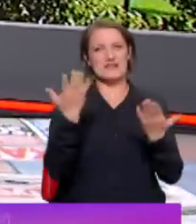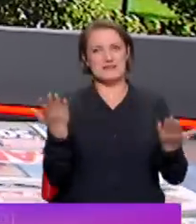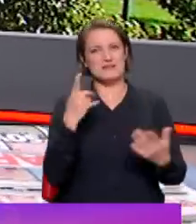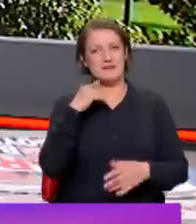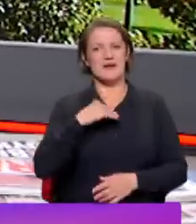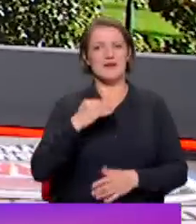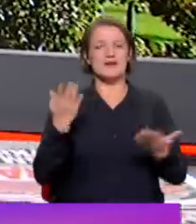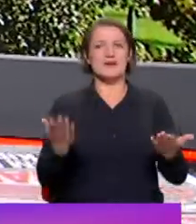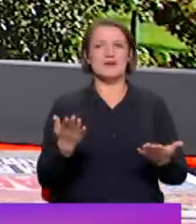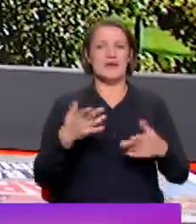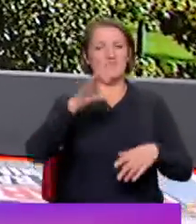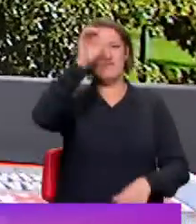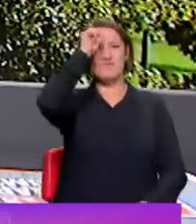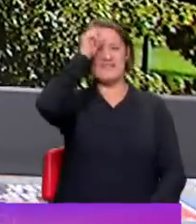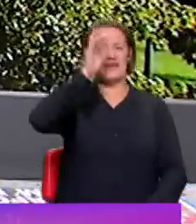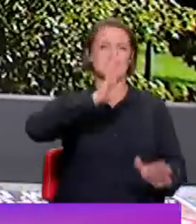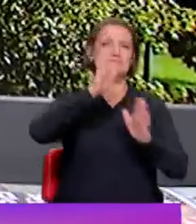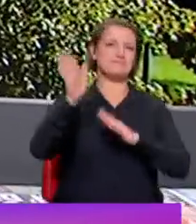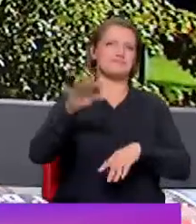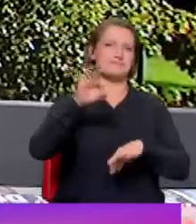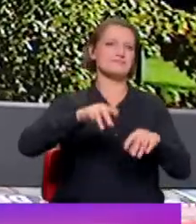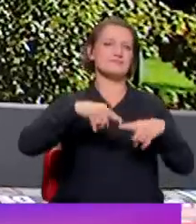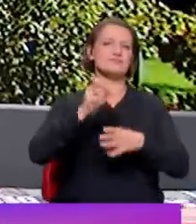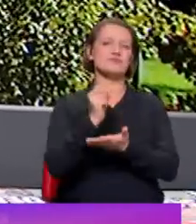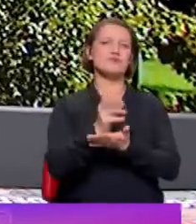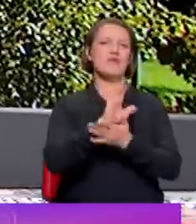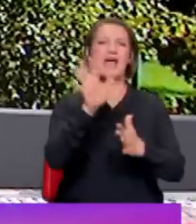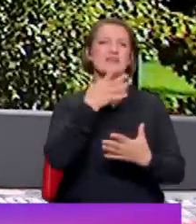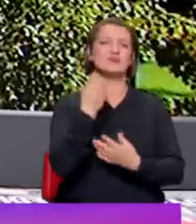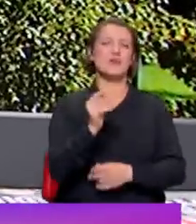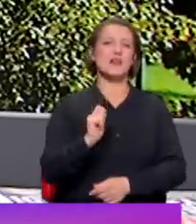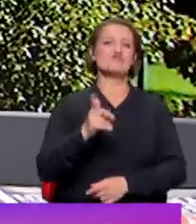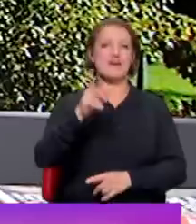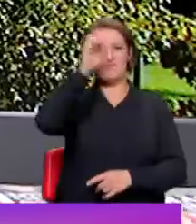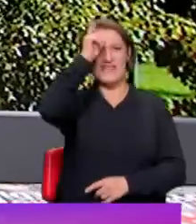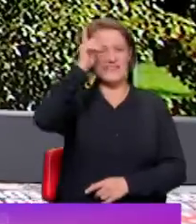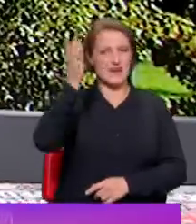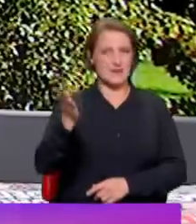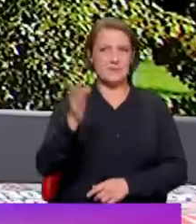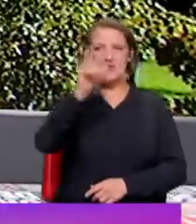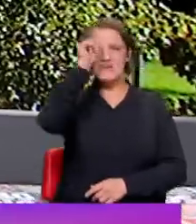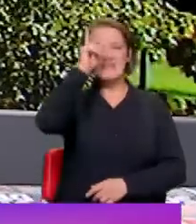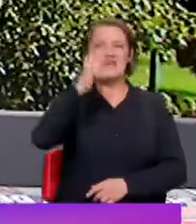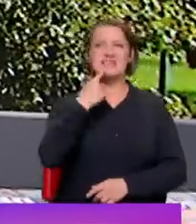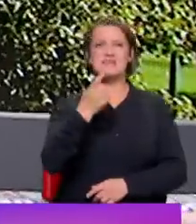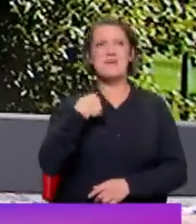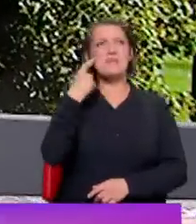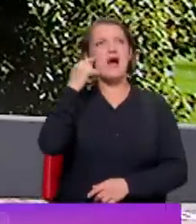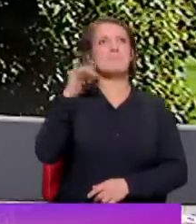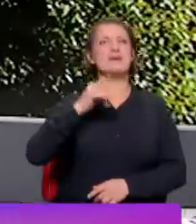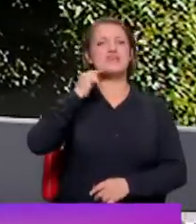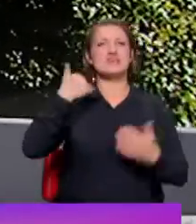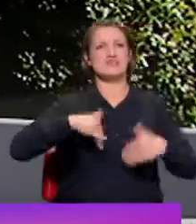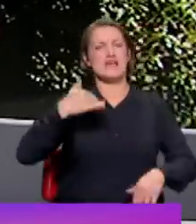sanki Fethiye'ye götüreceğim şimdi sizi Muğla'nın en güzel ilçelerinden biri Fethiye'ye fetiye denince benim aklıma